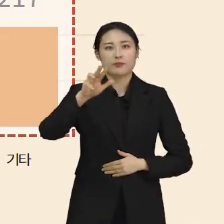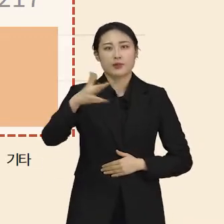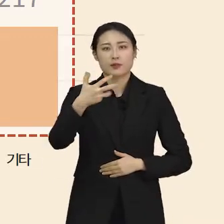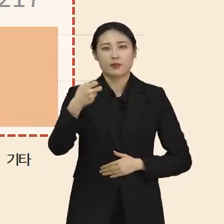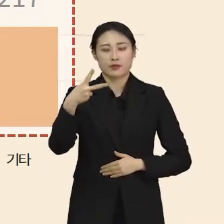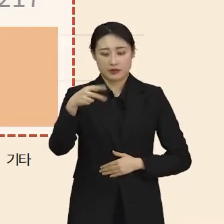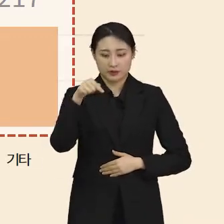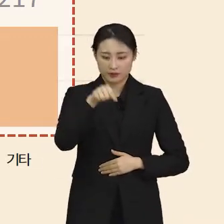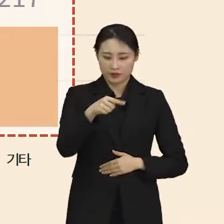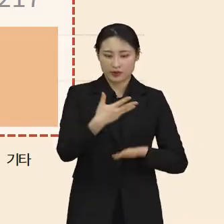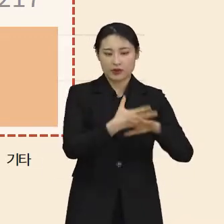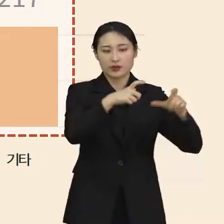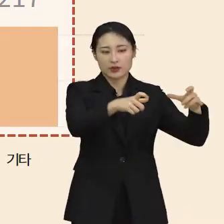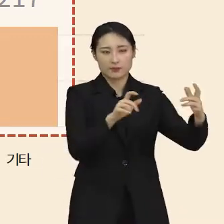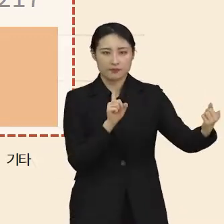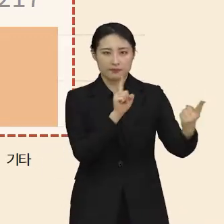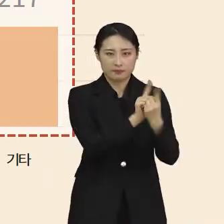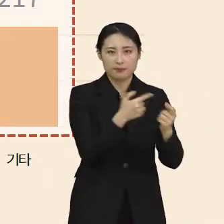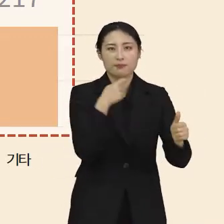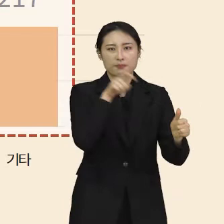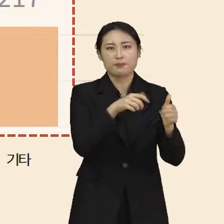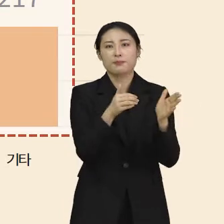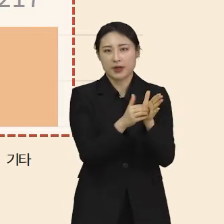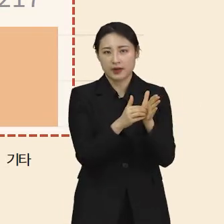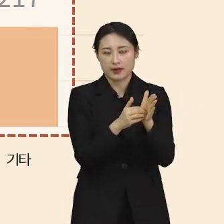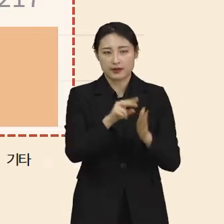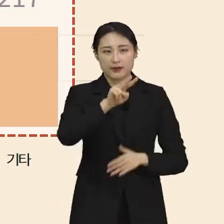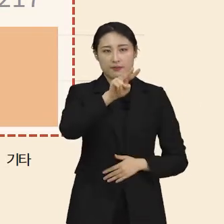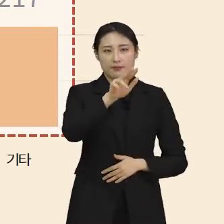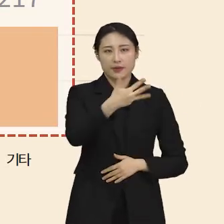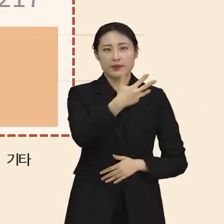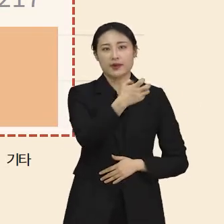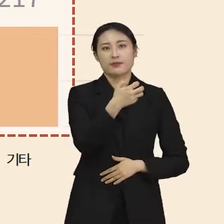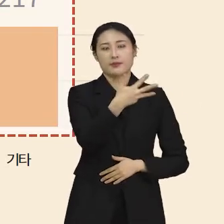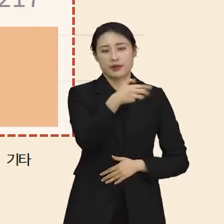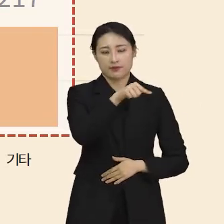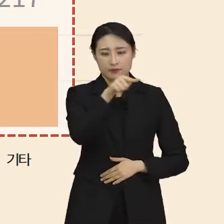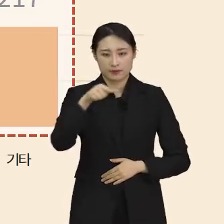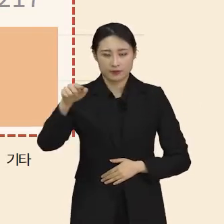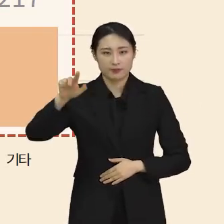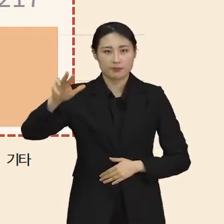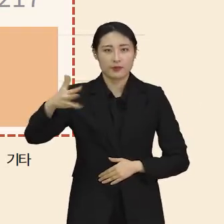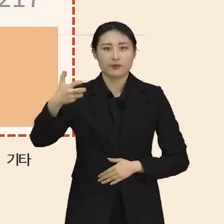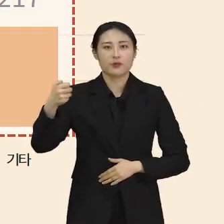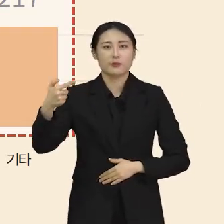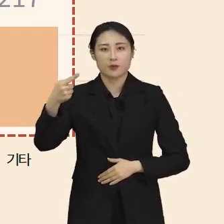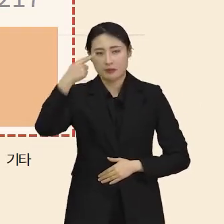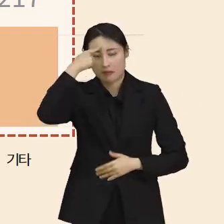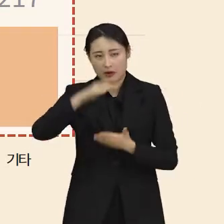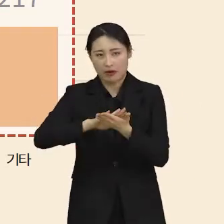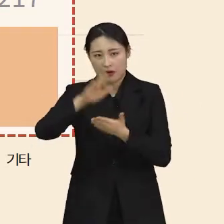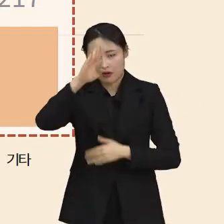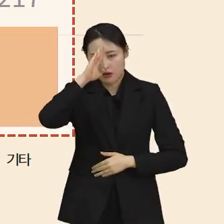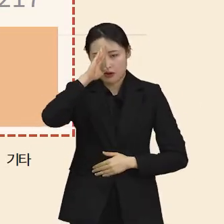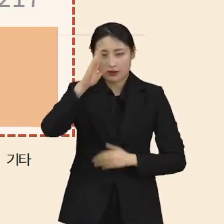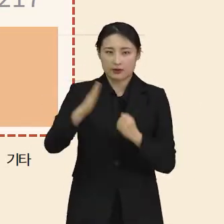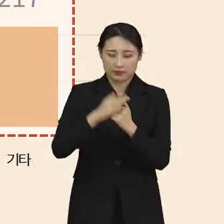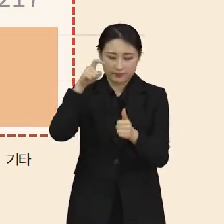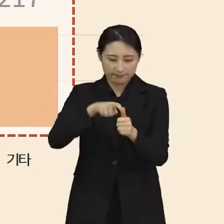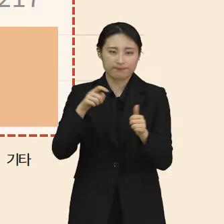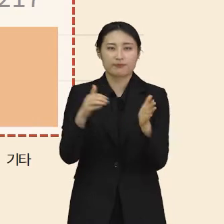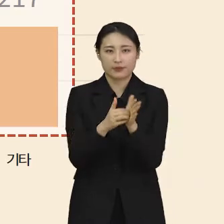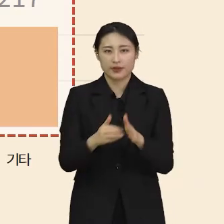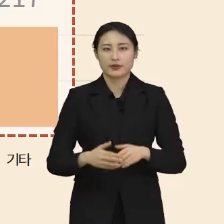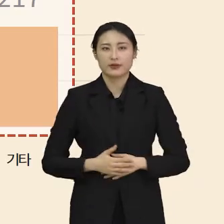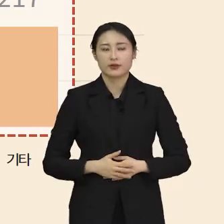852번은 각각 타 지역 확진자와 접촉으로, 848, 849, 855번은 발열 등의 증상으로